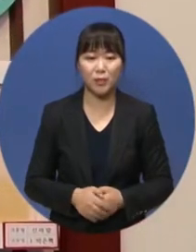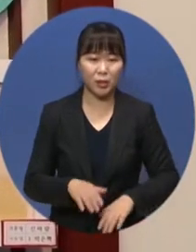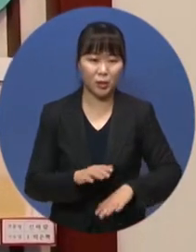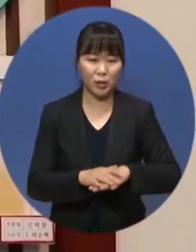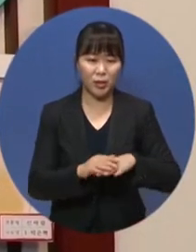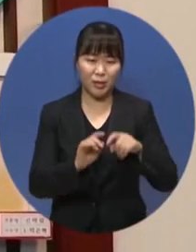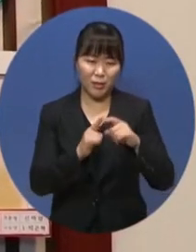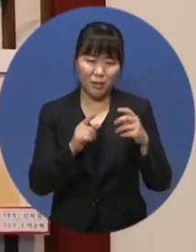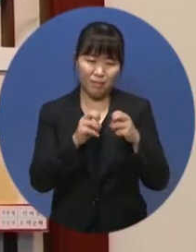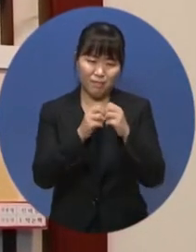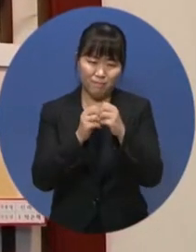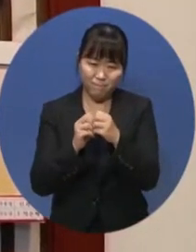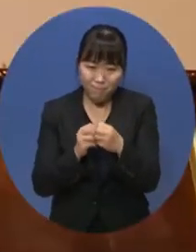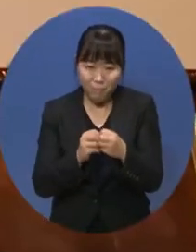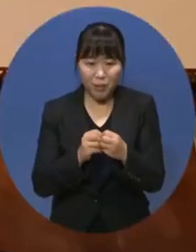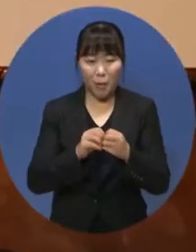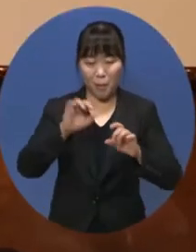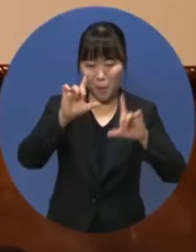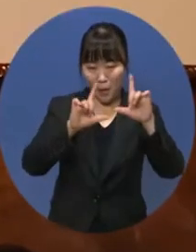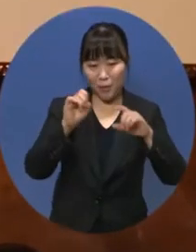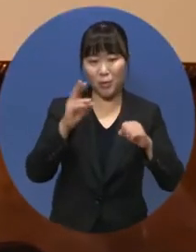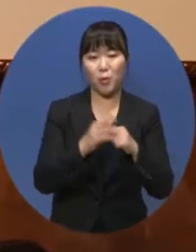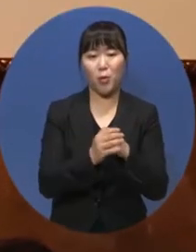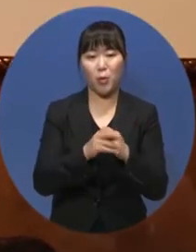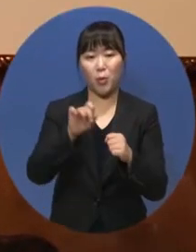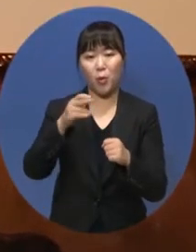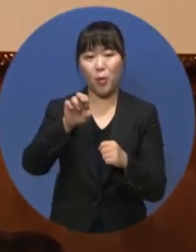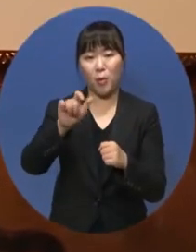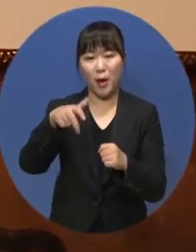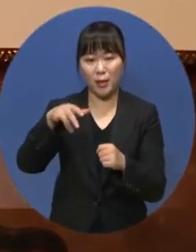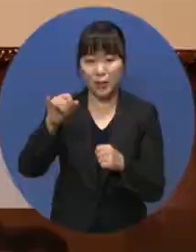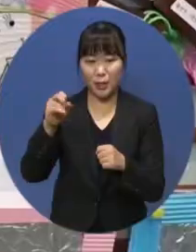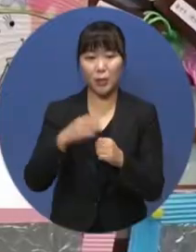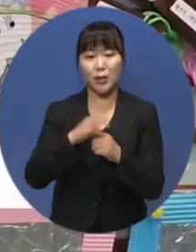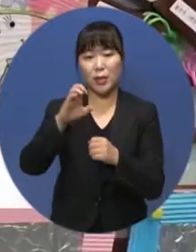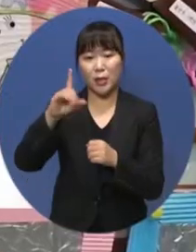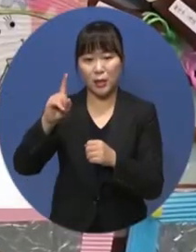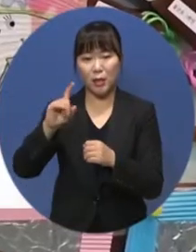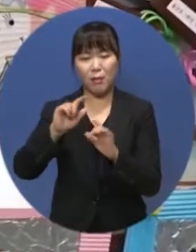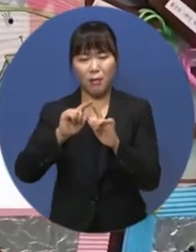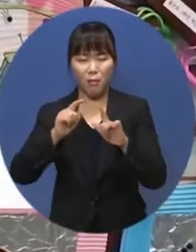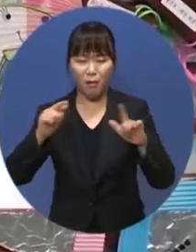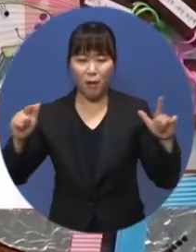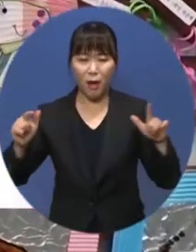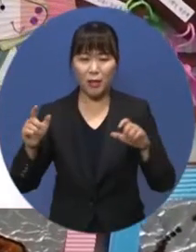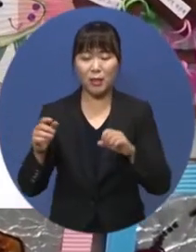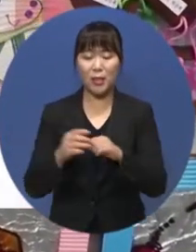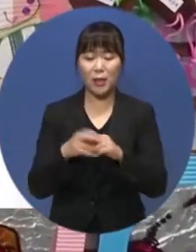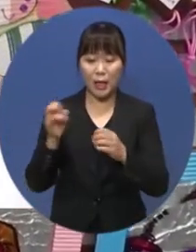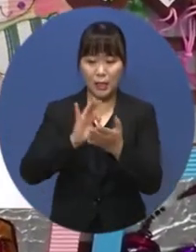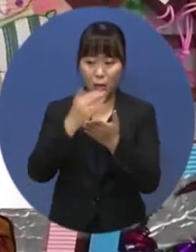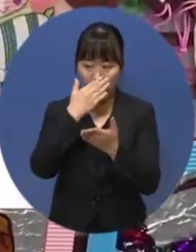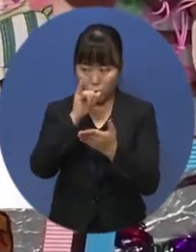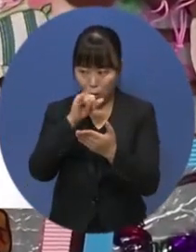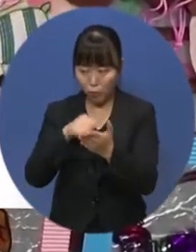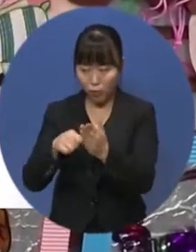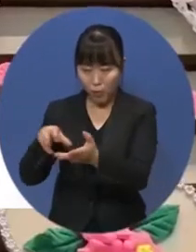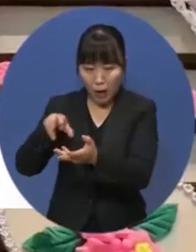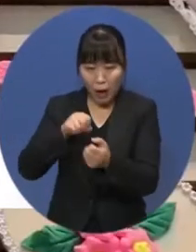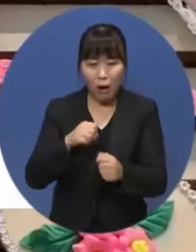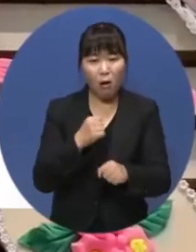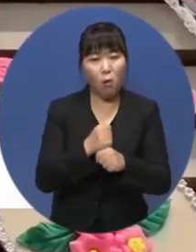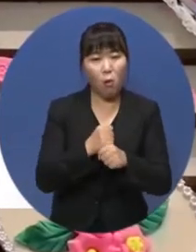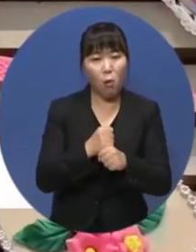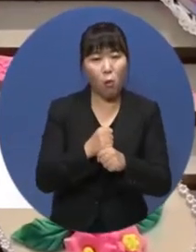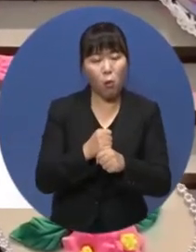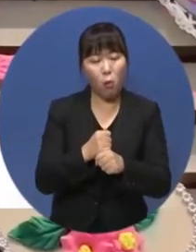손으로 오물조물 빚은 입체 작품부터 골판지, CD 공예 등 여러 가지 재활용품을 이용해 표현한 다소 난이도